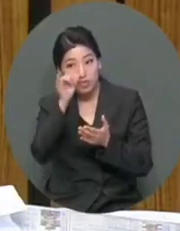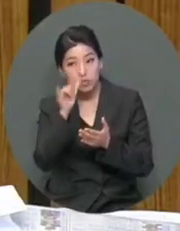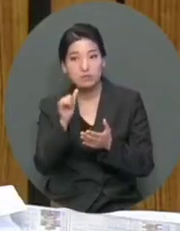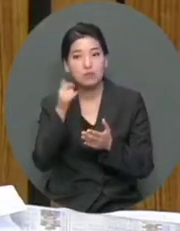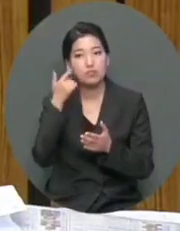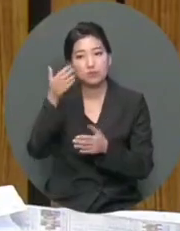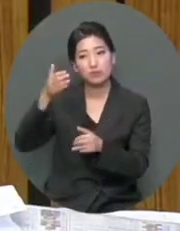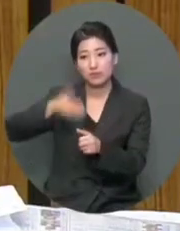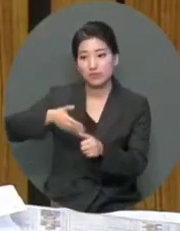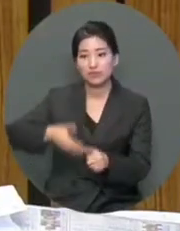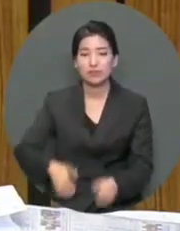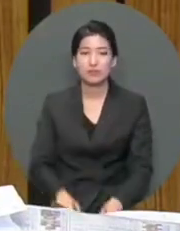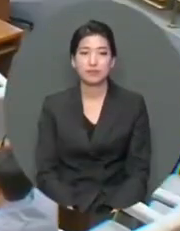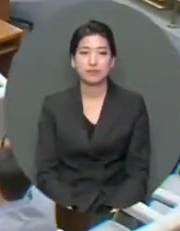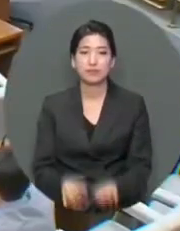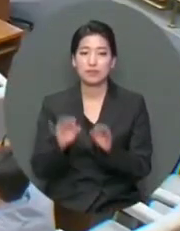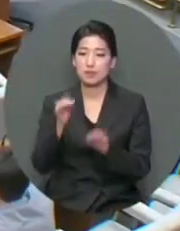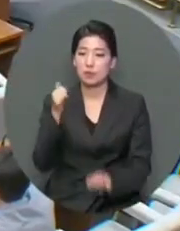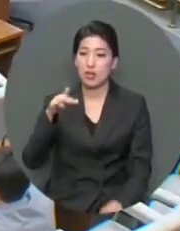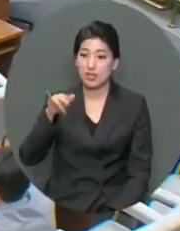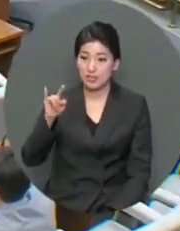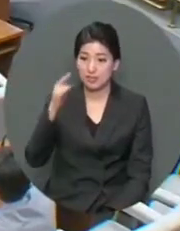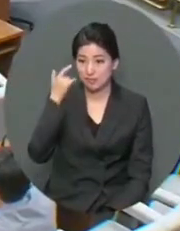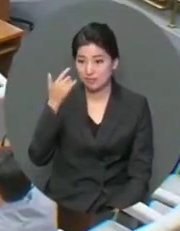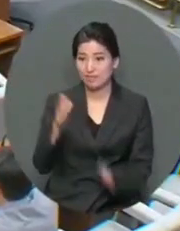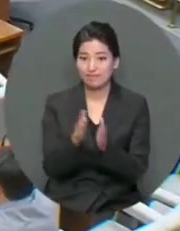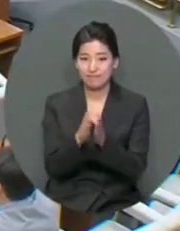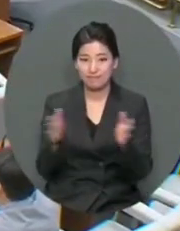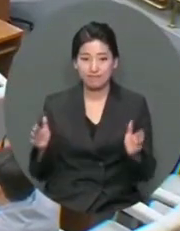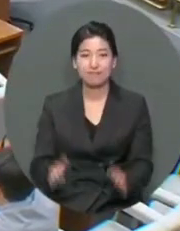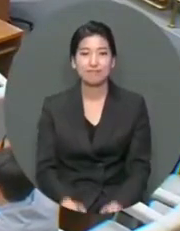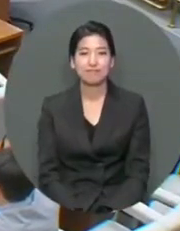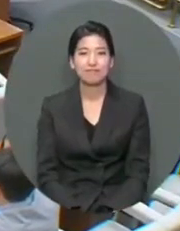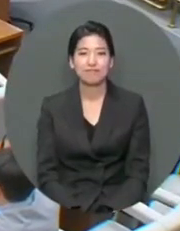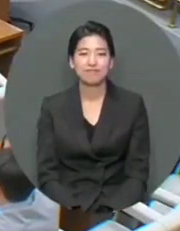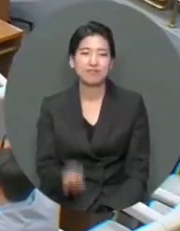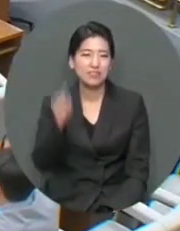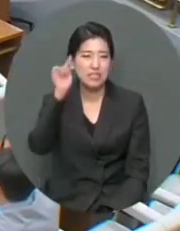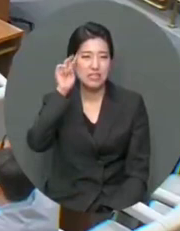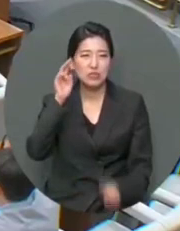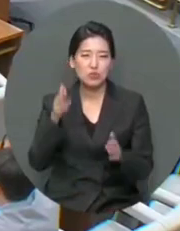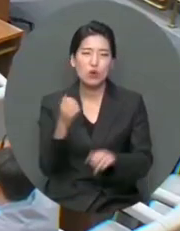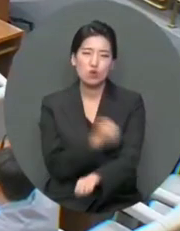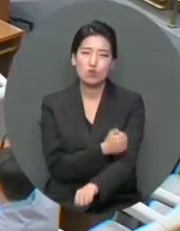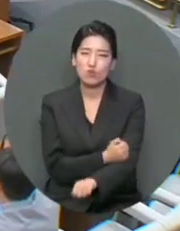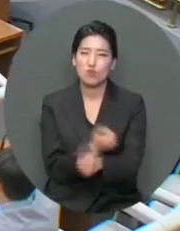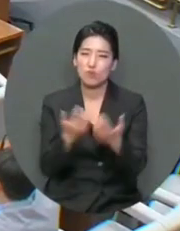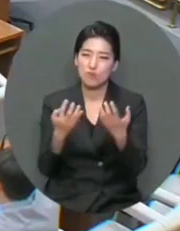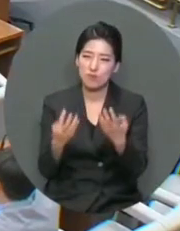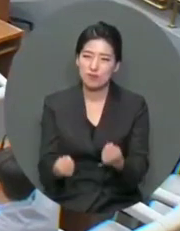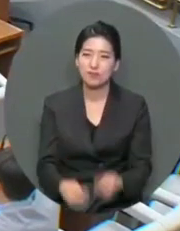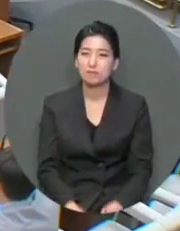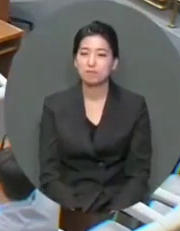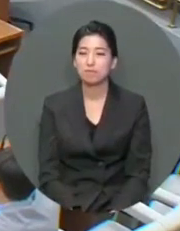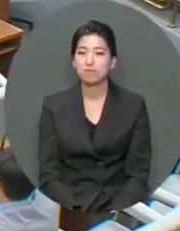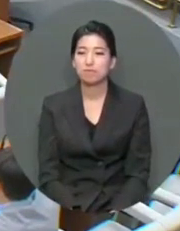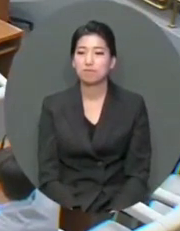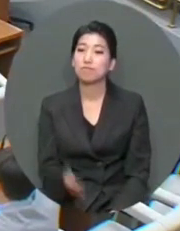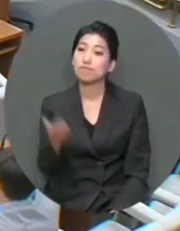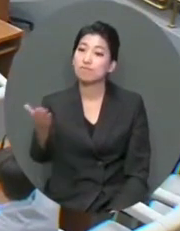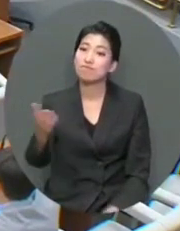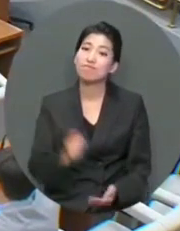먼저 해주시기 바랍니다. 후보자님 이틀 동안 수고 많으셨습니다. 후보자님은 모든 국민이 법 앞에